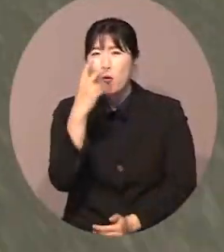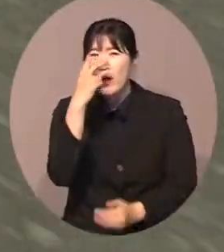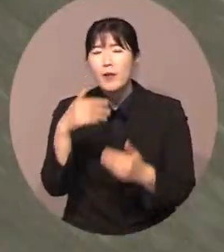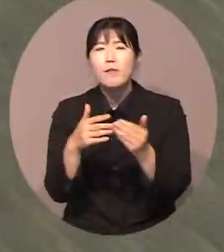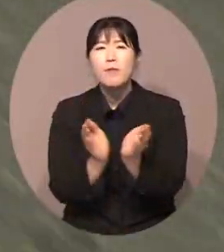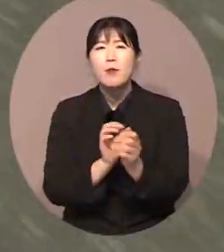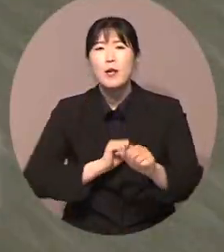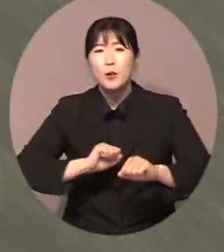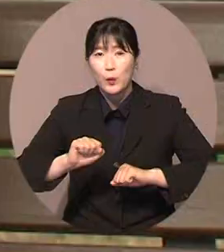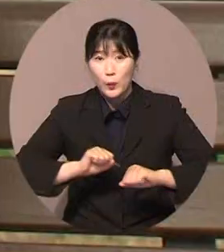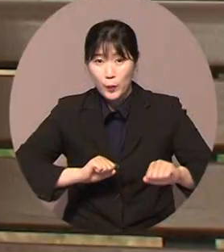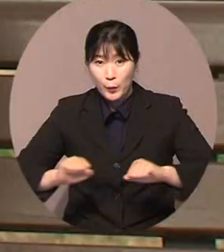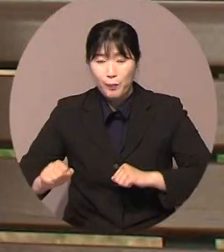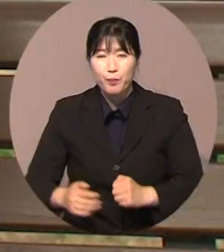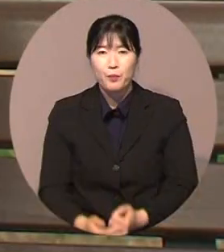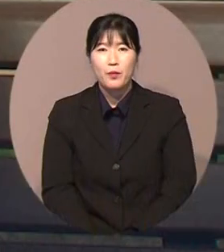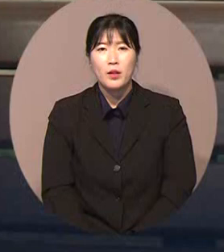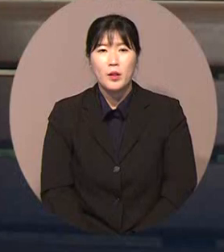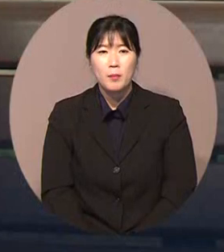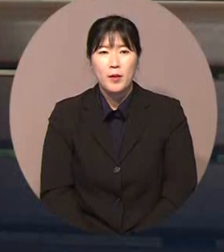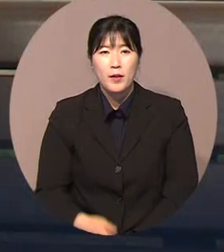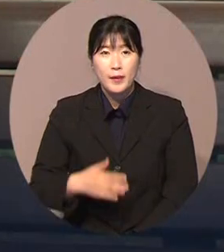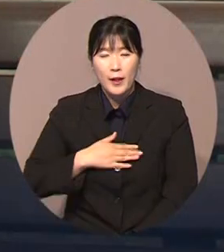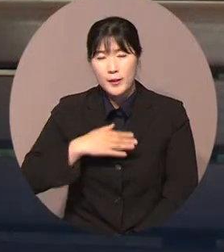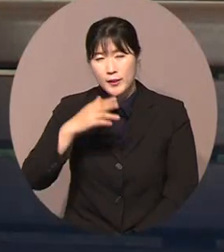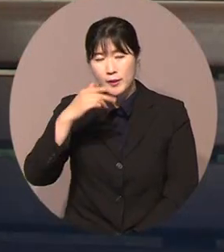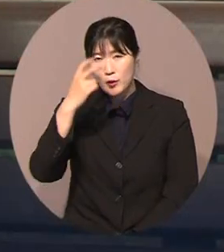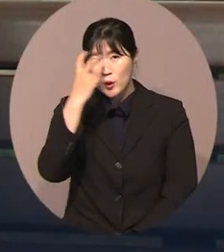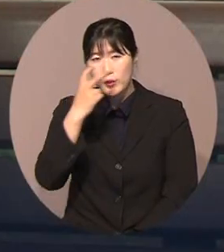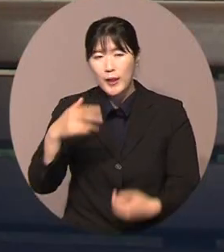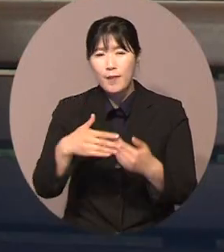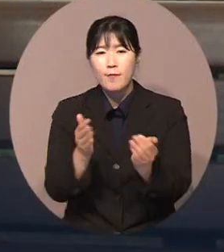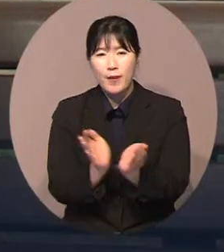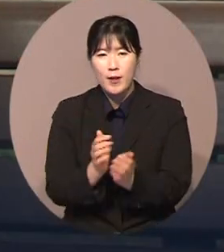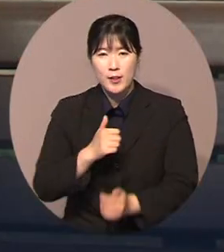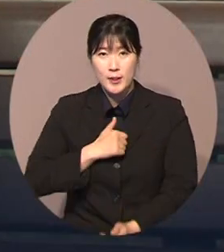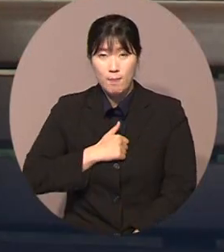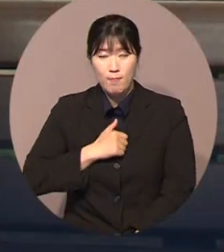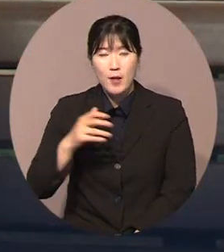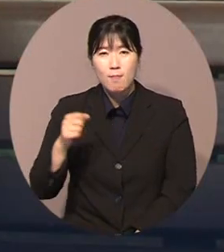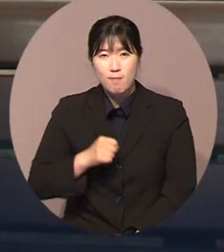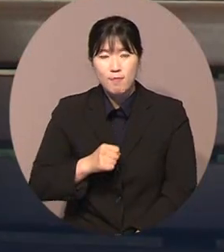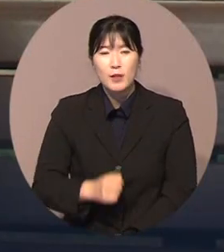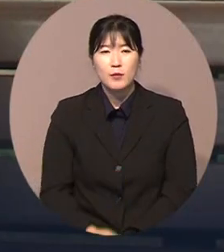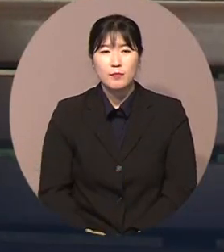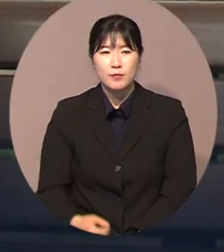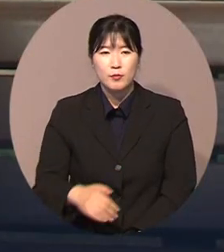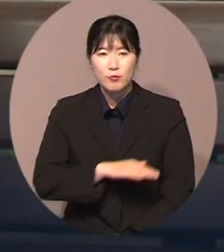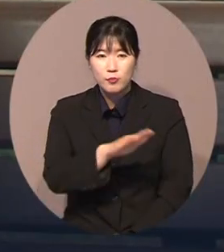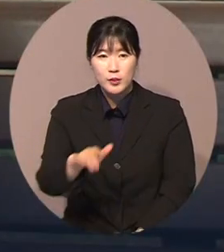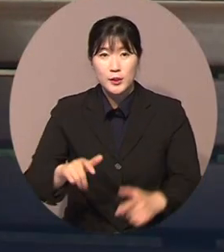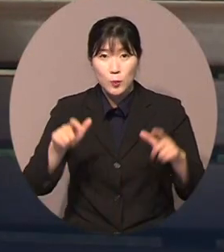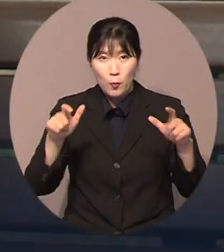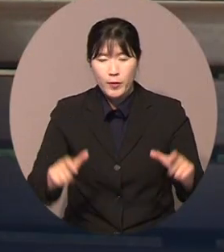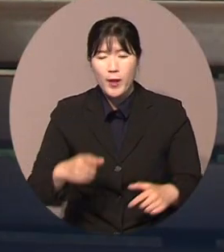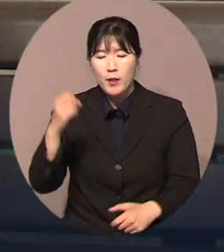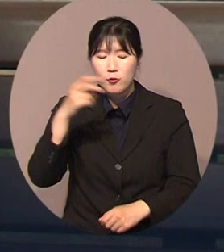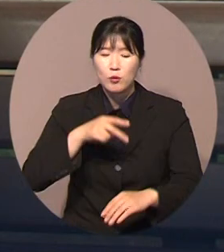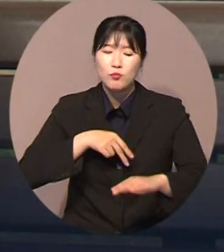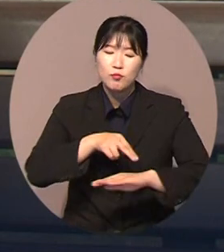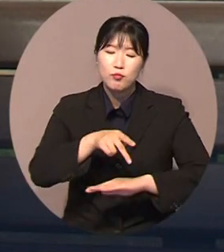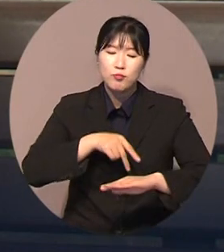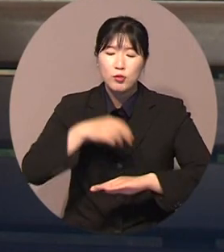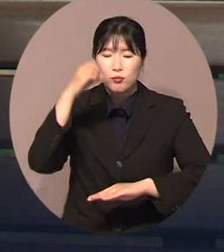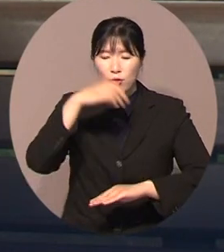방범활동입니다. 나는 이제 순찰대다. 이런 이제 자부심이 너무 강해서 그래서 우리 동네를